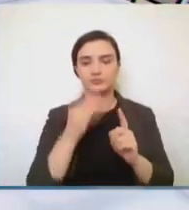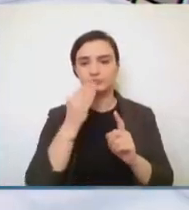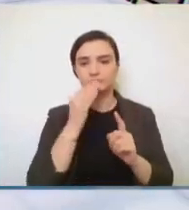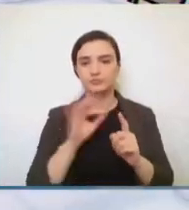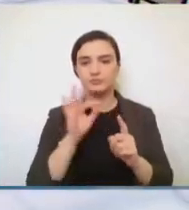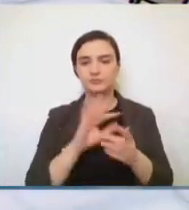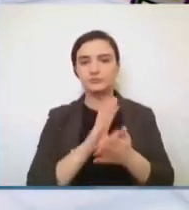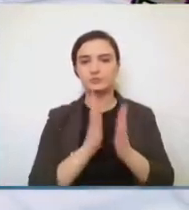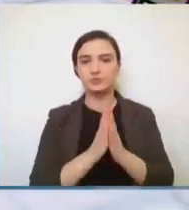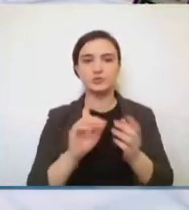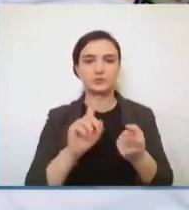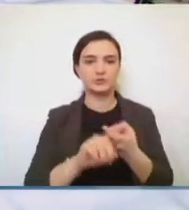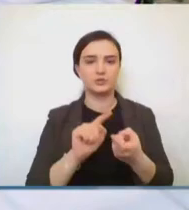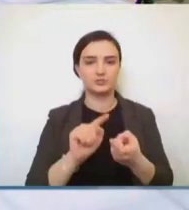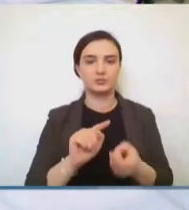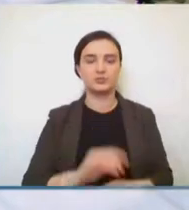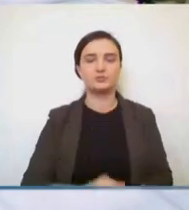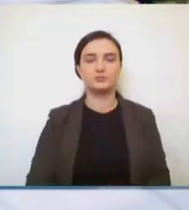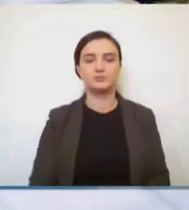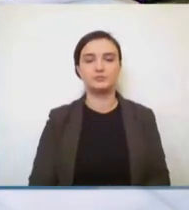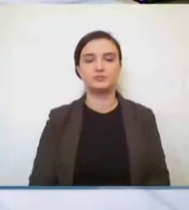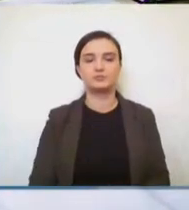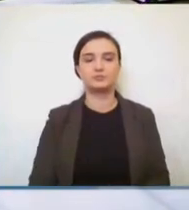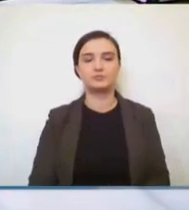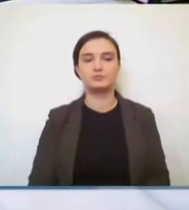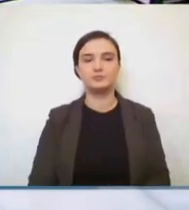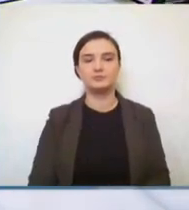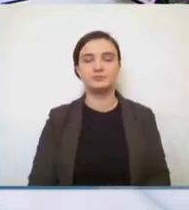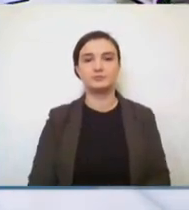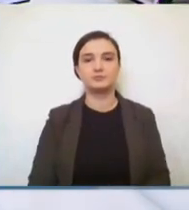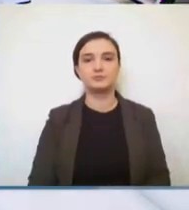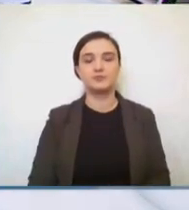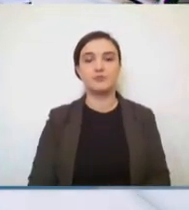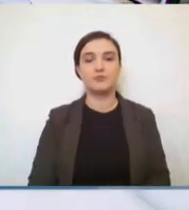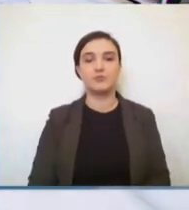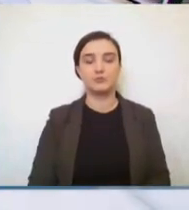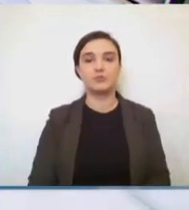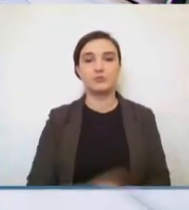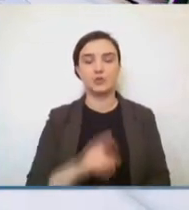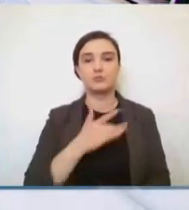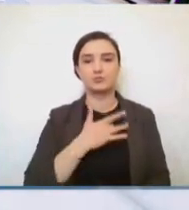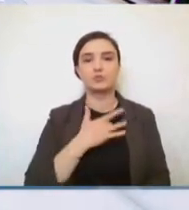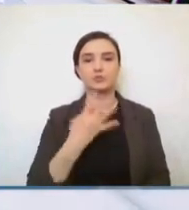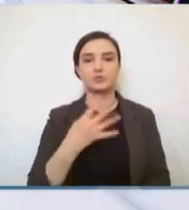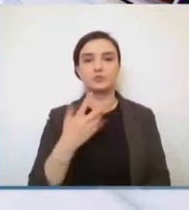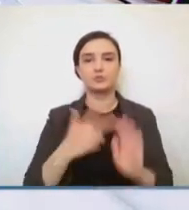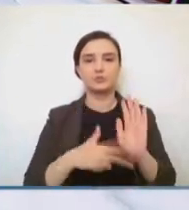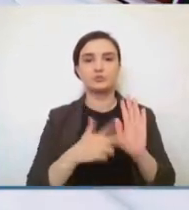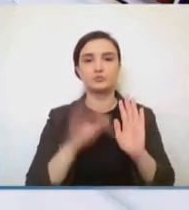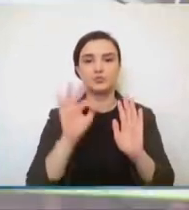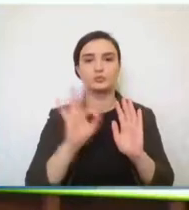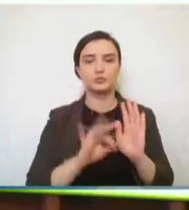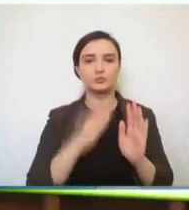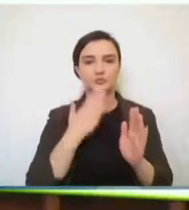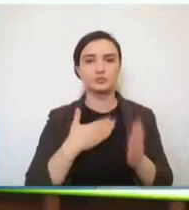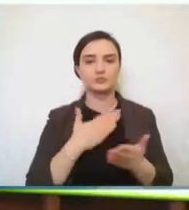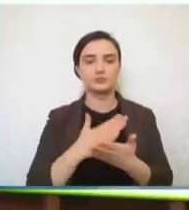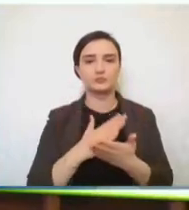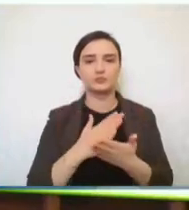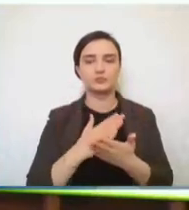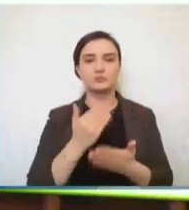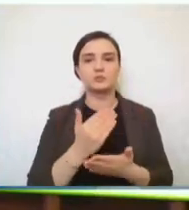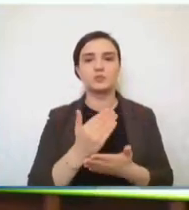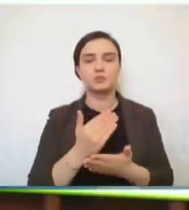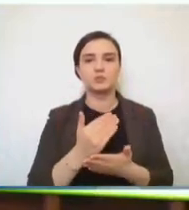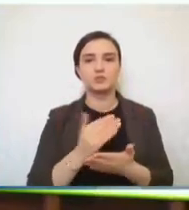დაკავშირებული. დატვირთვის ტესტიც აბსოლუტური არ არის და ის 80%-ით აფასებს და მისი